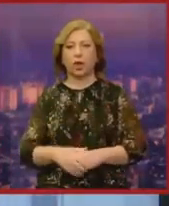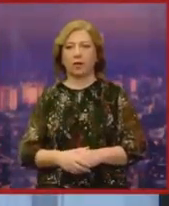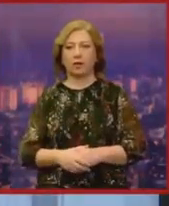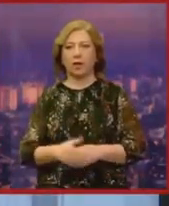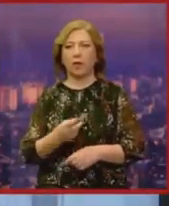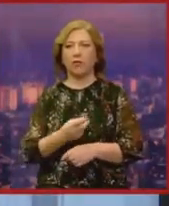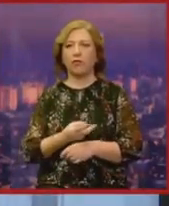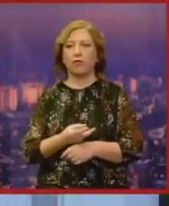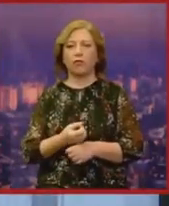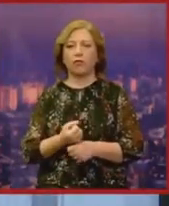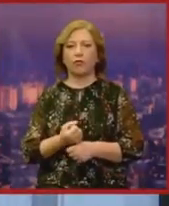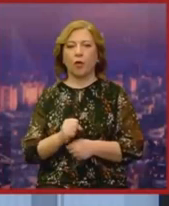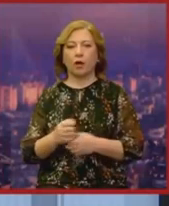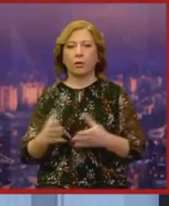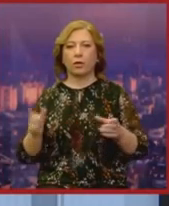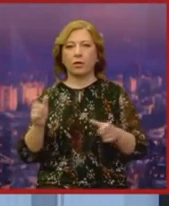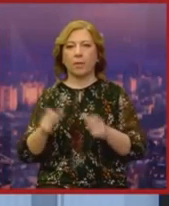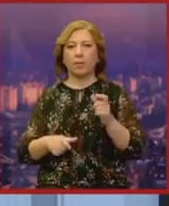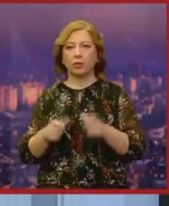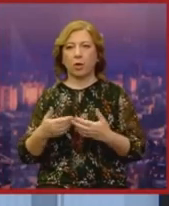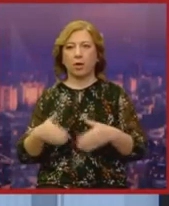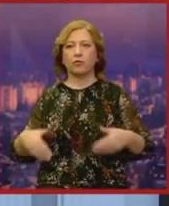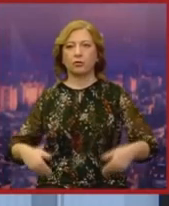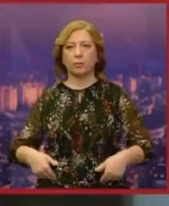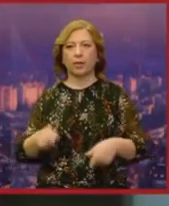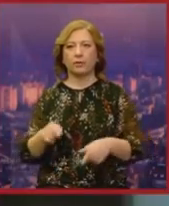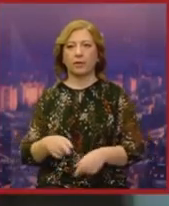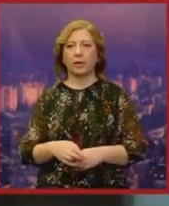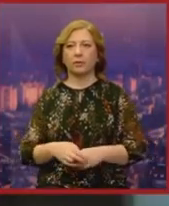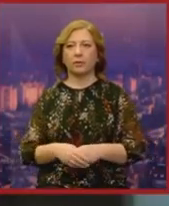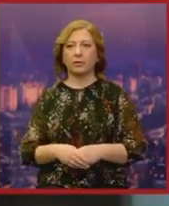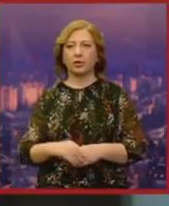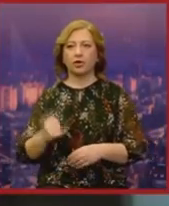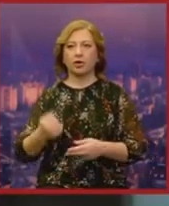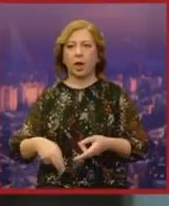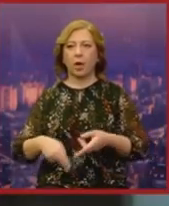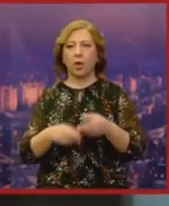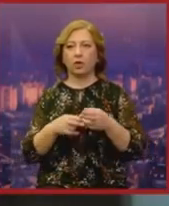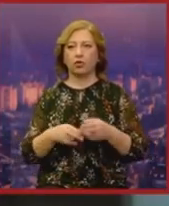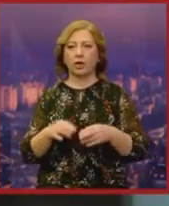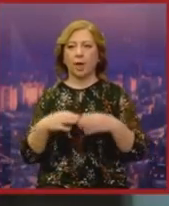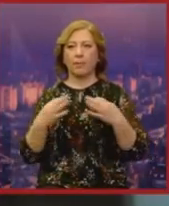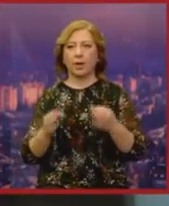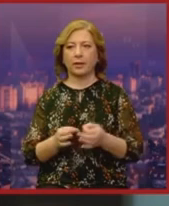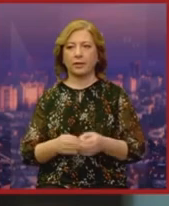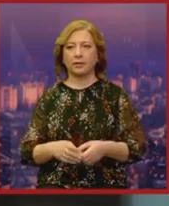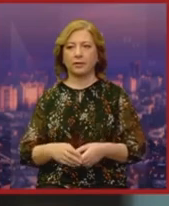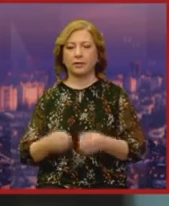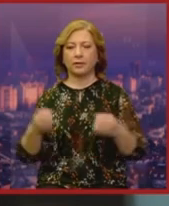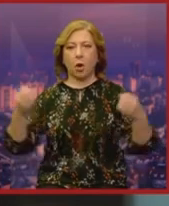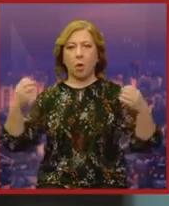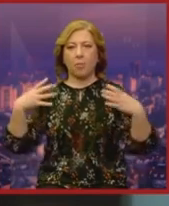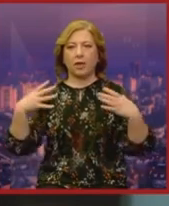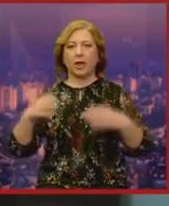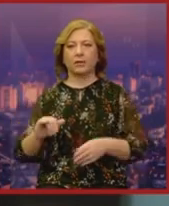din educația alternativă au fost prezente și a ajutat cumva pe părinți să se lumineze,